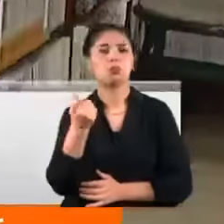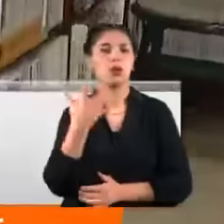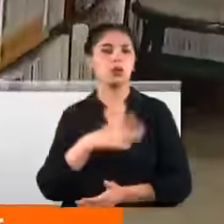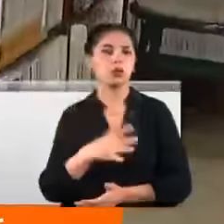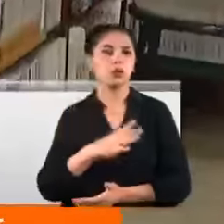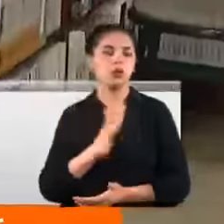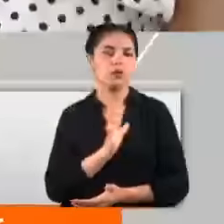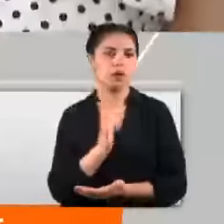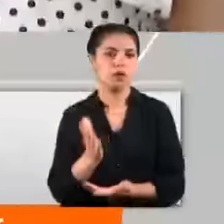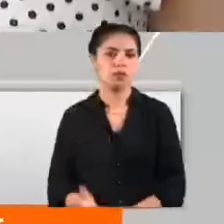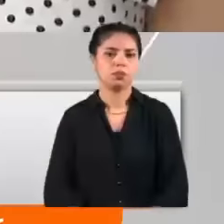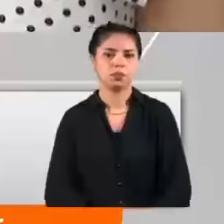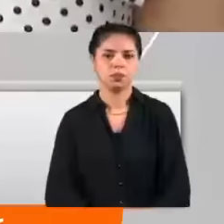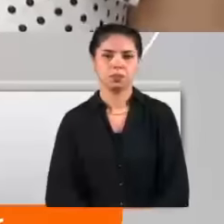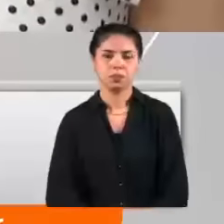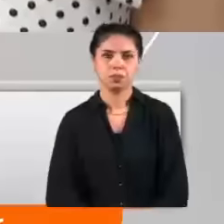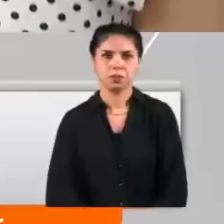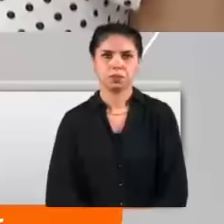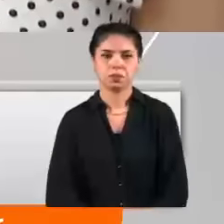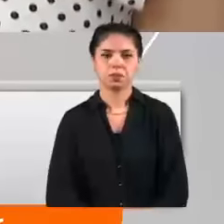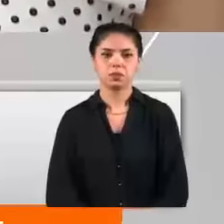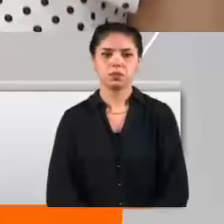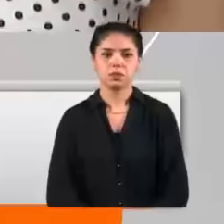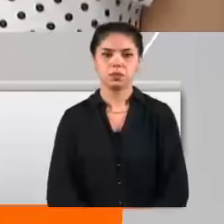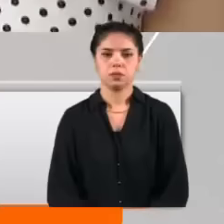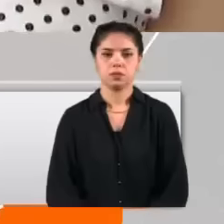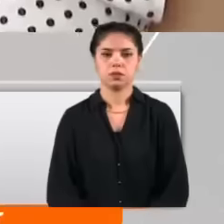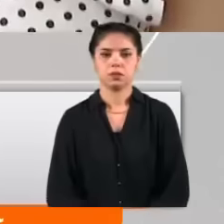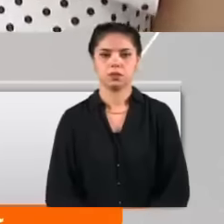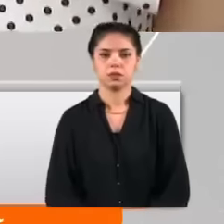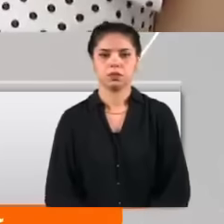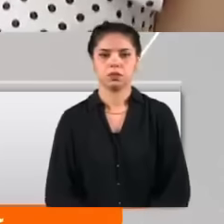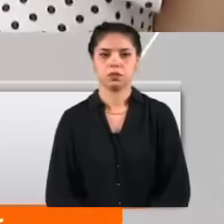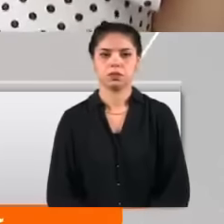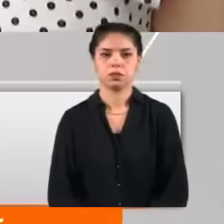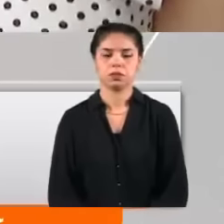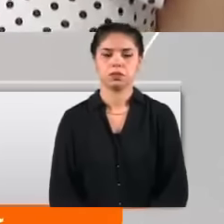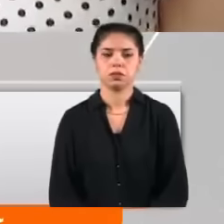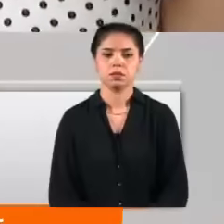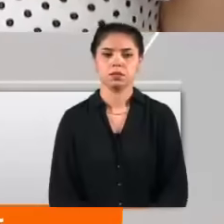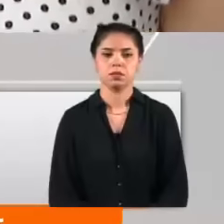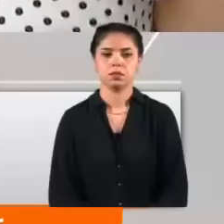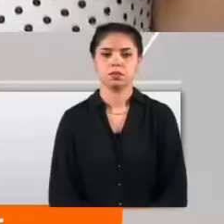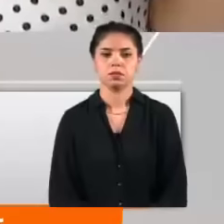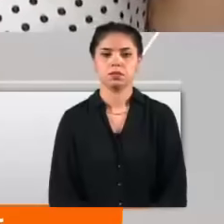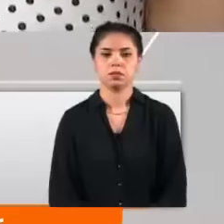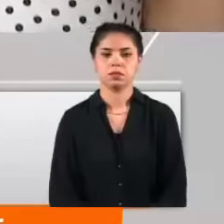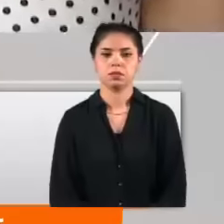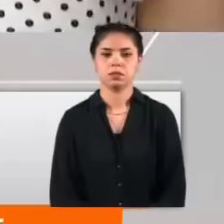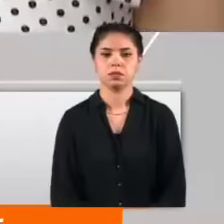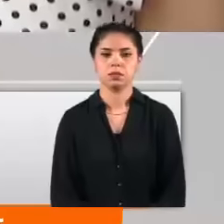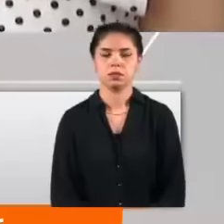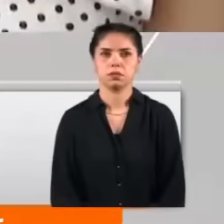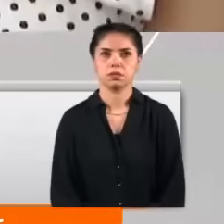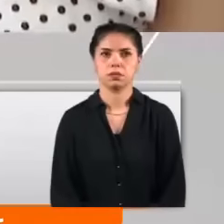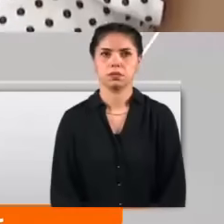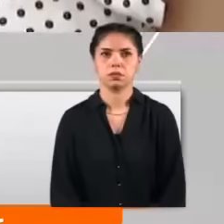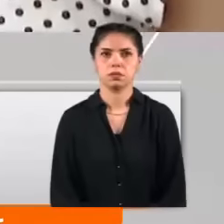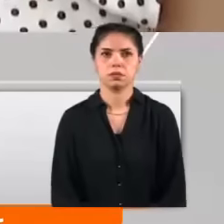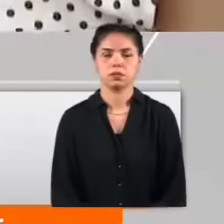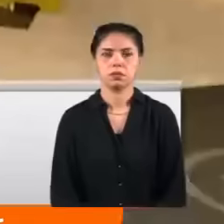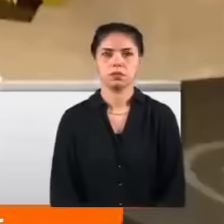ücreti isteniyor. Geçen sene biz kitaplar için 25 verdik. Bu sene iki katına çıkacağını